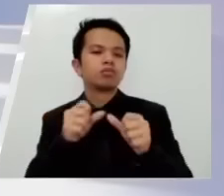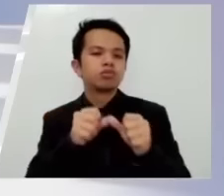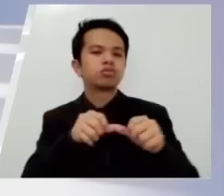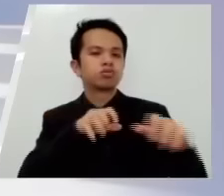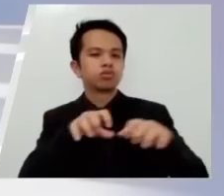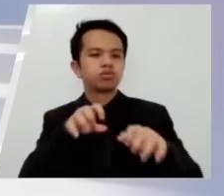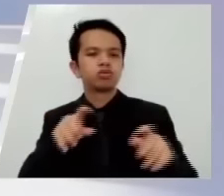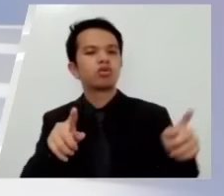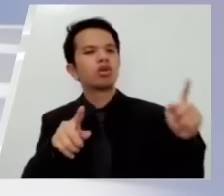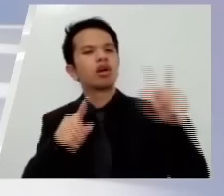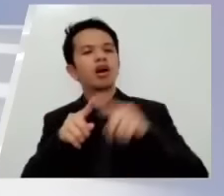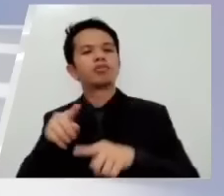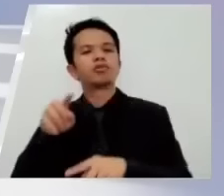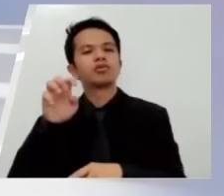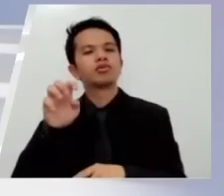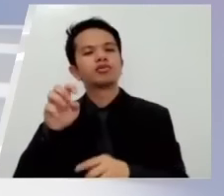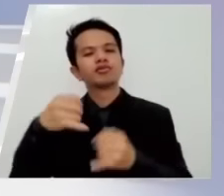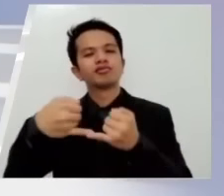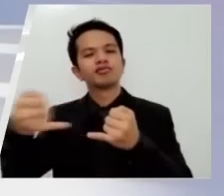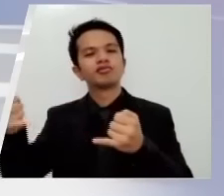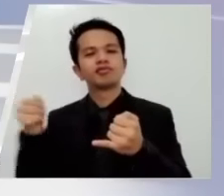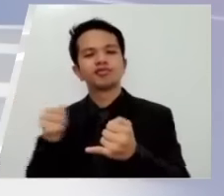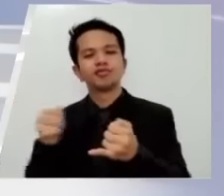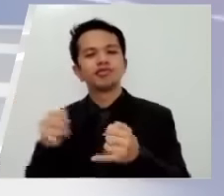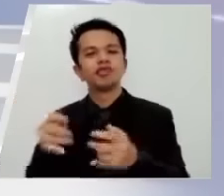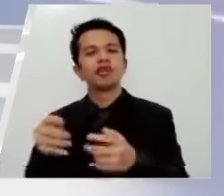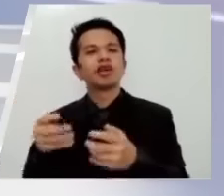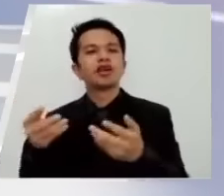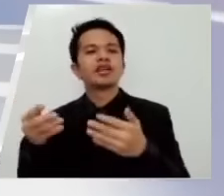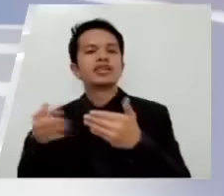EEZ ng Pilipinas sa may bahagi ng Palawan.